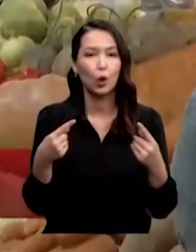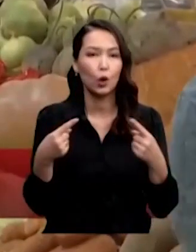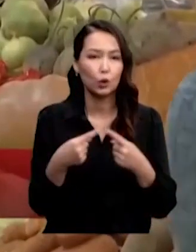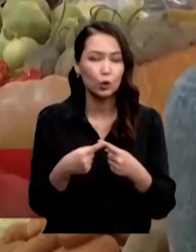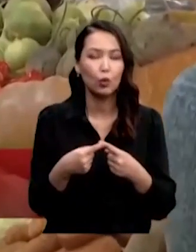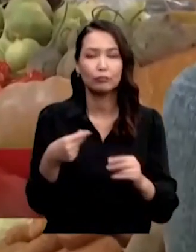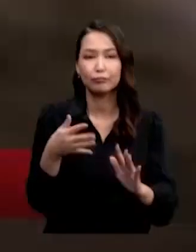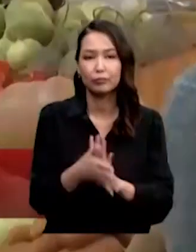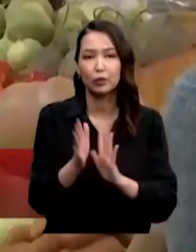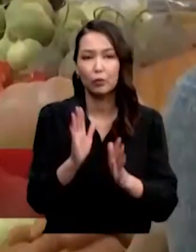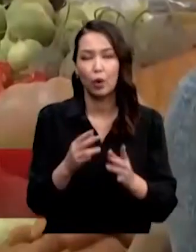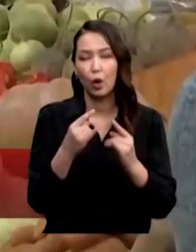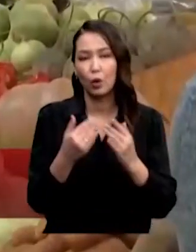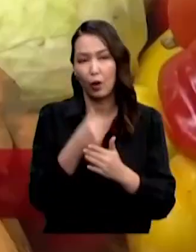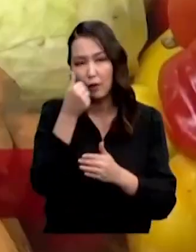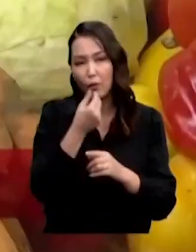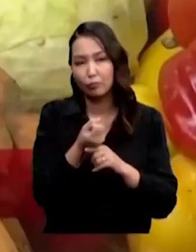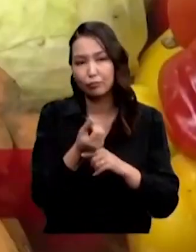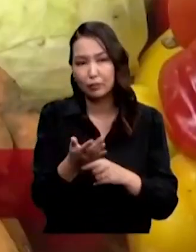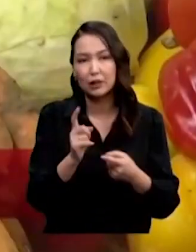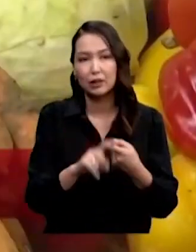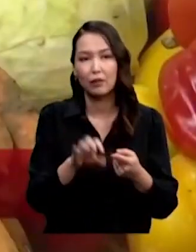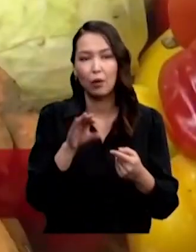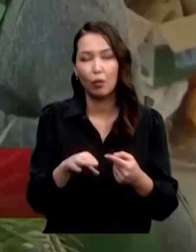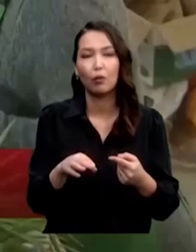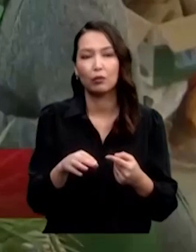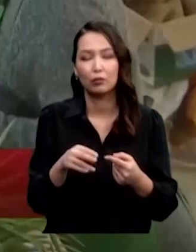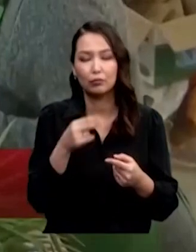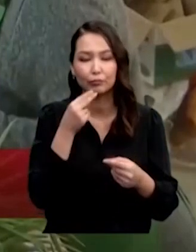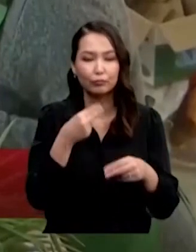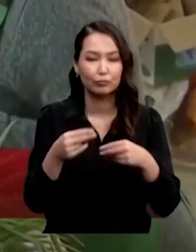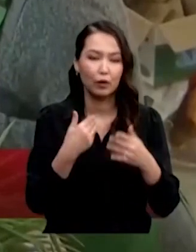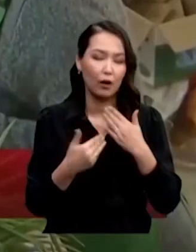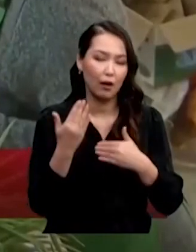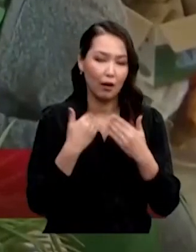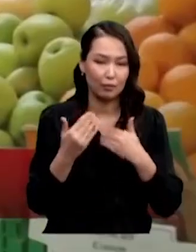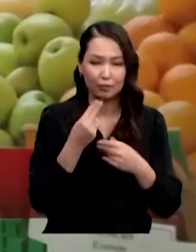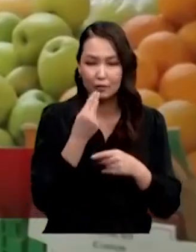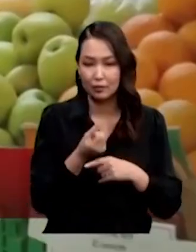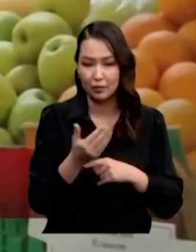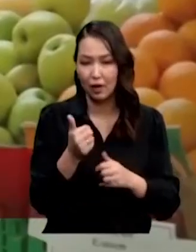обойтись новогодний стол казахстанцев, зависит от конкретных аппетитов каждого, считает Шекалиев.